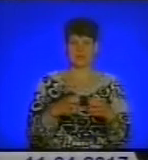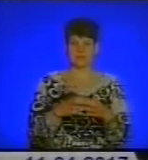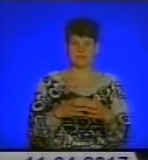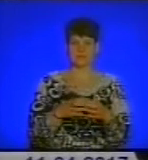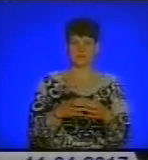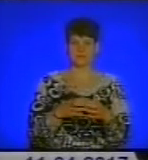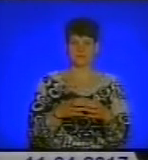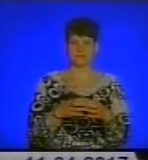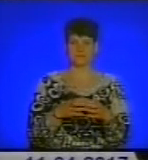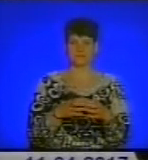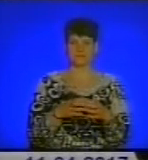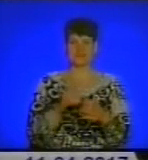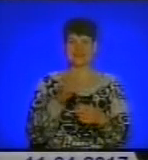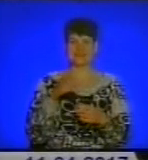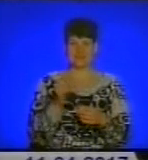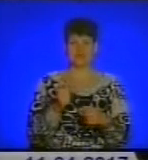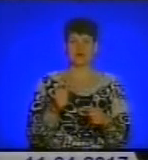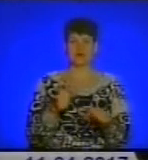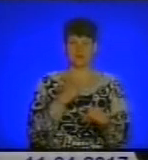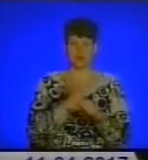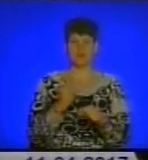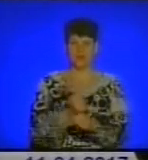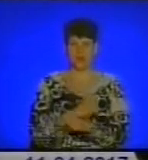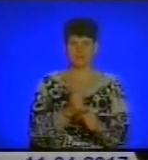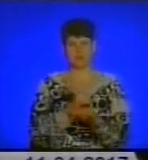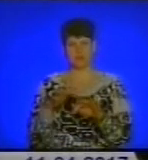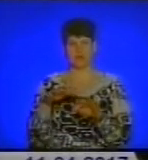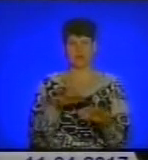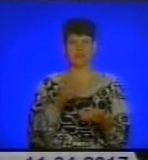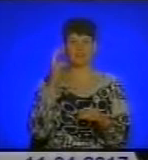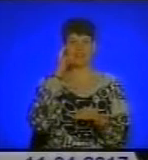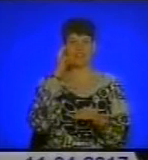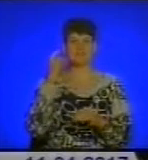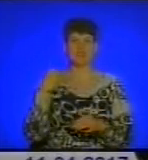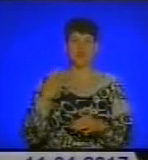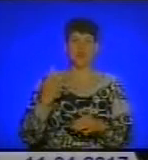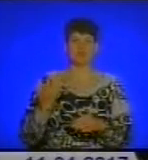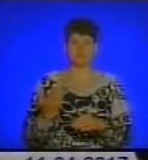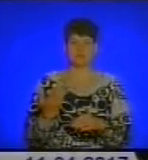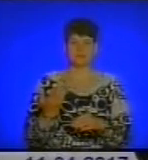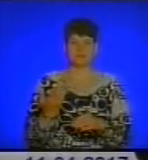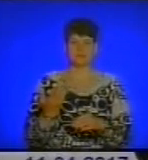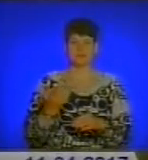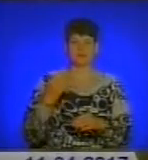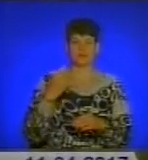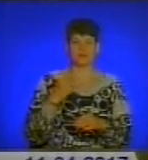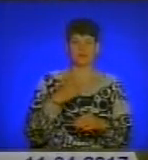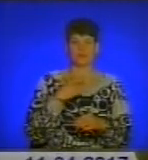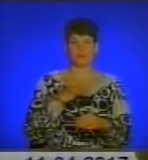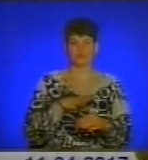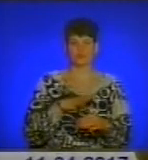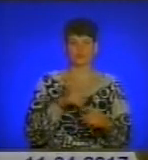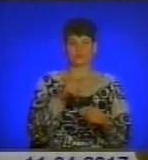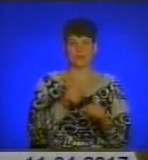злочинців за вчинення розбійних нападів по Київській області. Підозрювались вони у 6